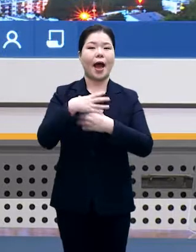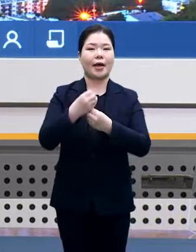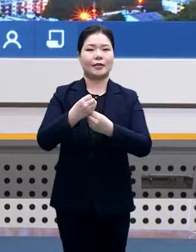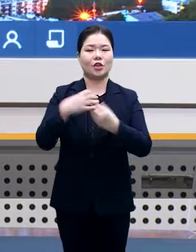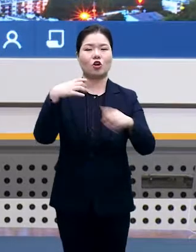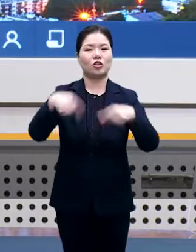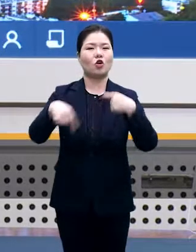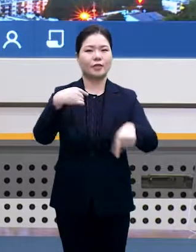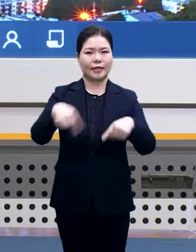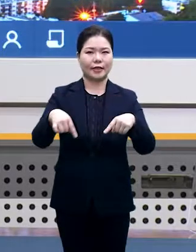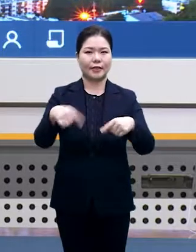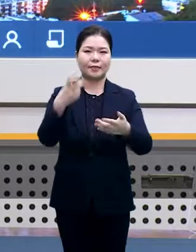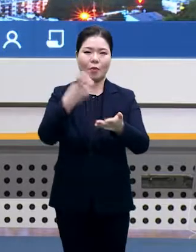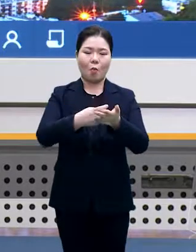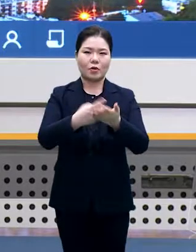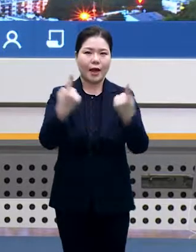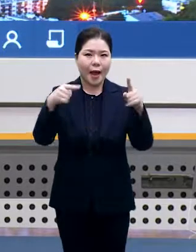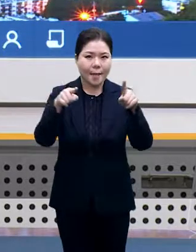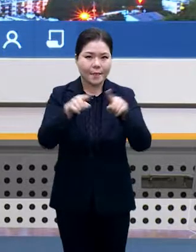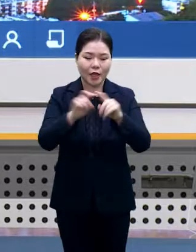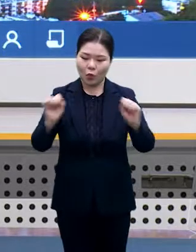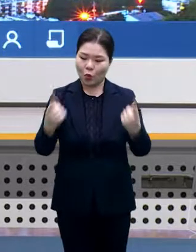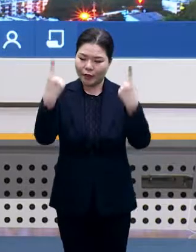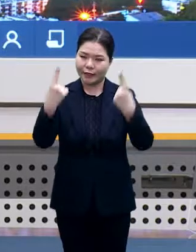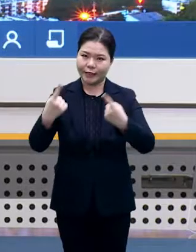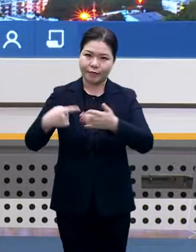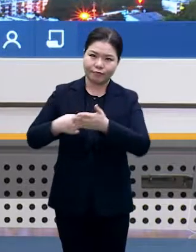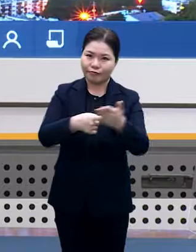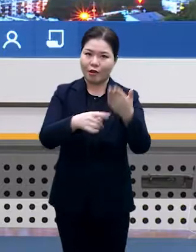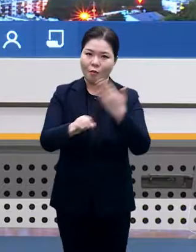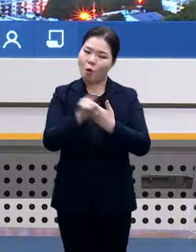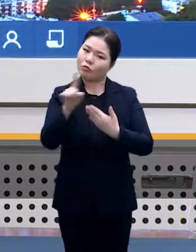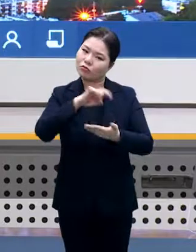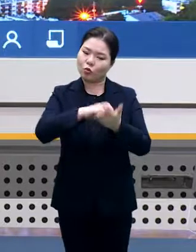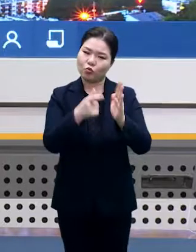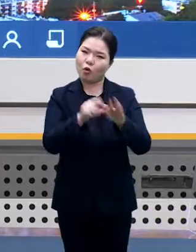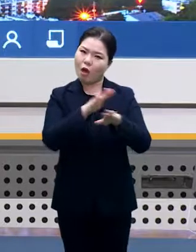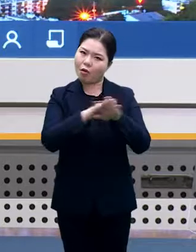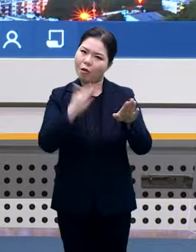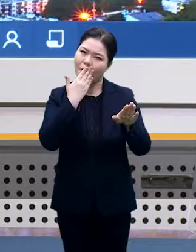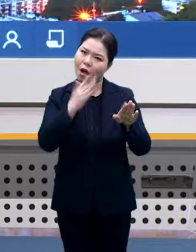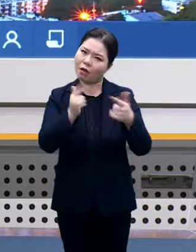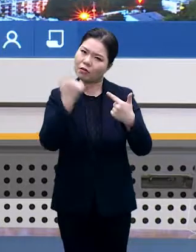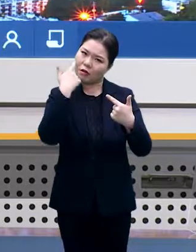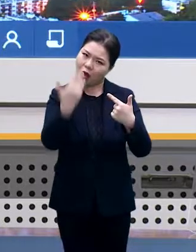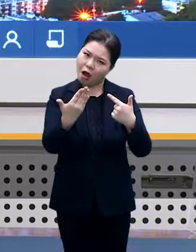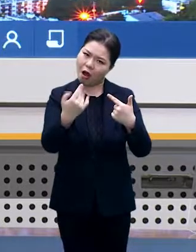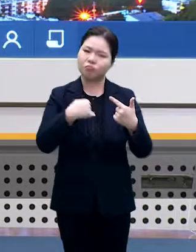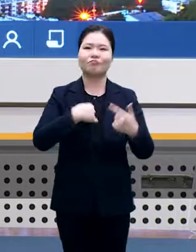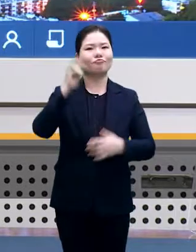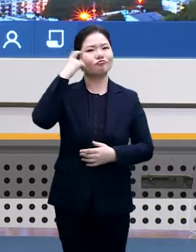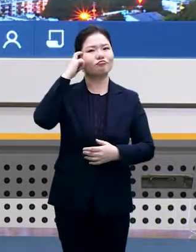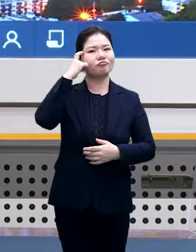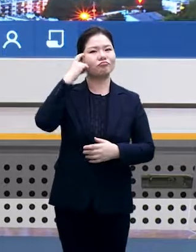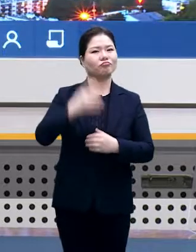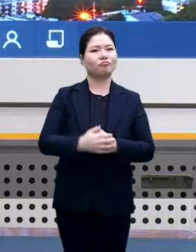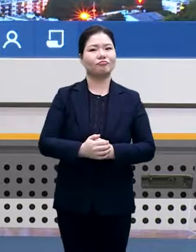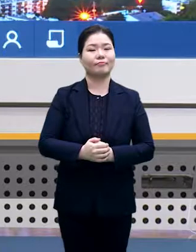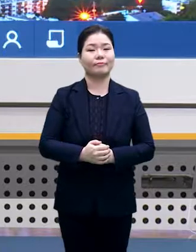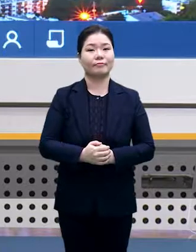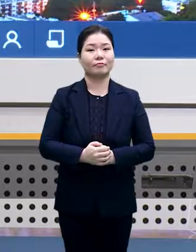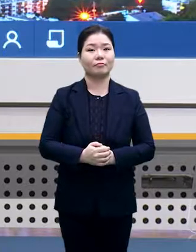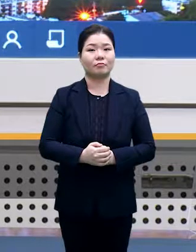집값 안정 정책이 동시에 추진되면은 어느 정도 해소되지 않을까 저는 그렇게 생각하고